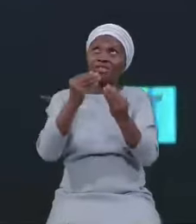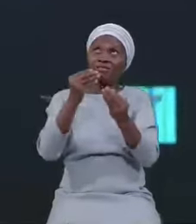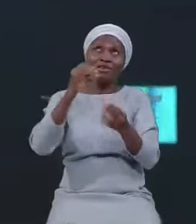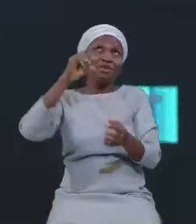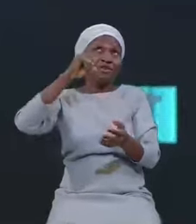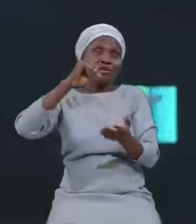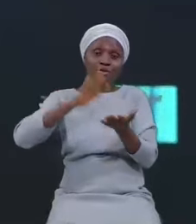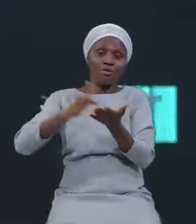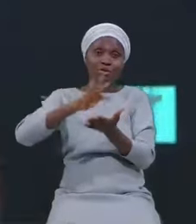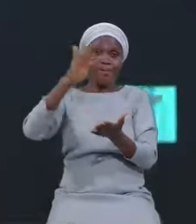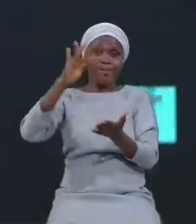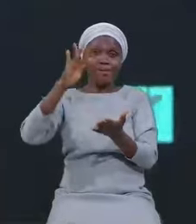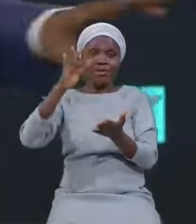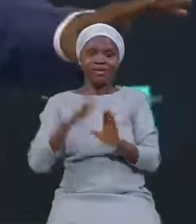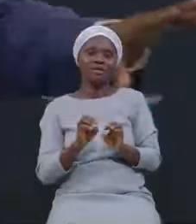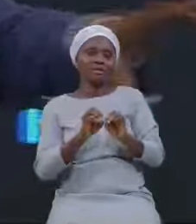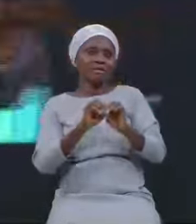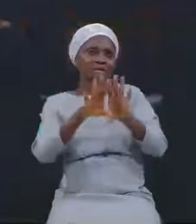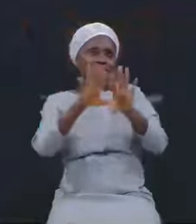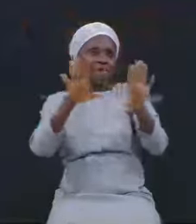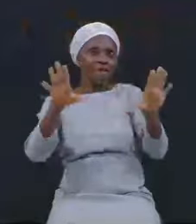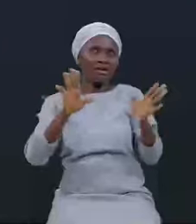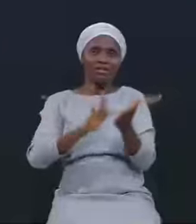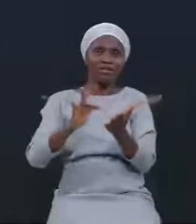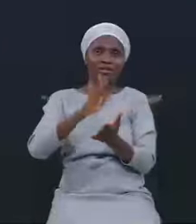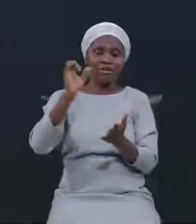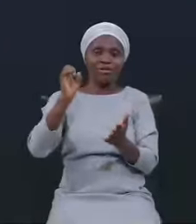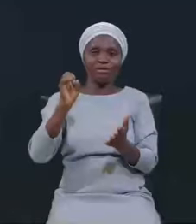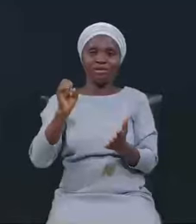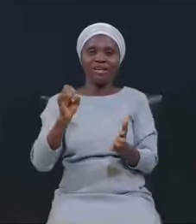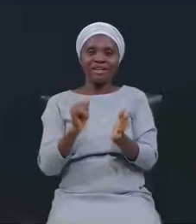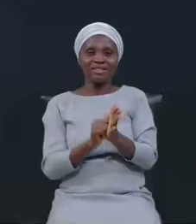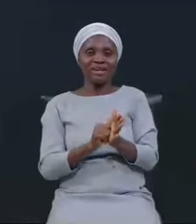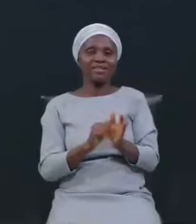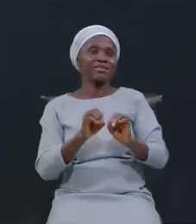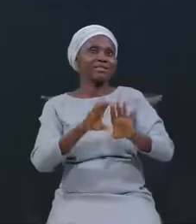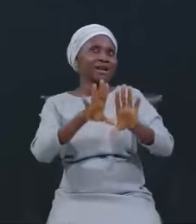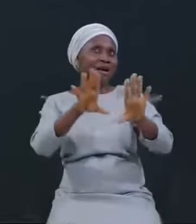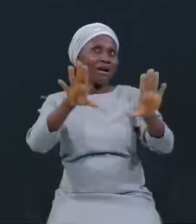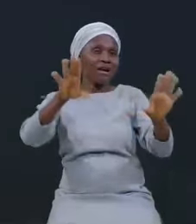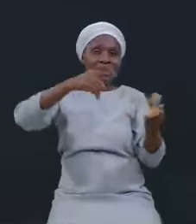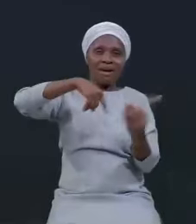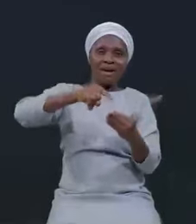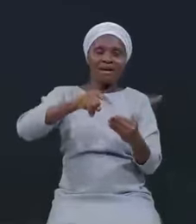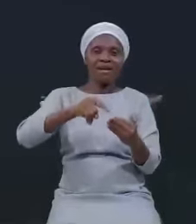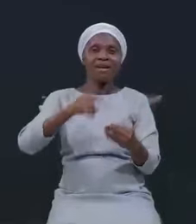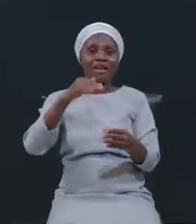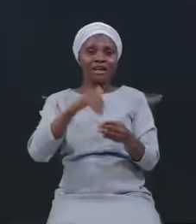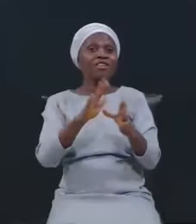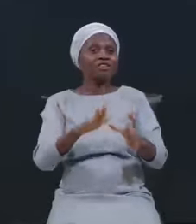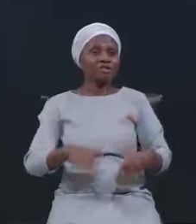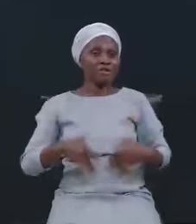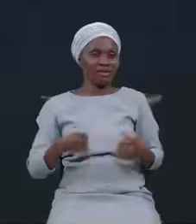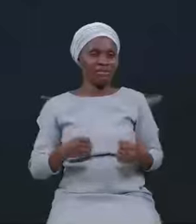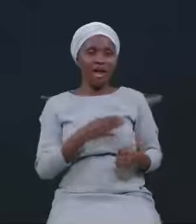qui resplendit, qui brille de votre vie. Et ta vie ne sera